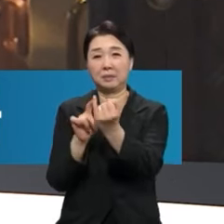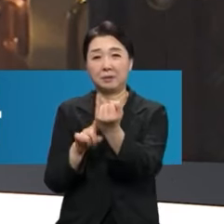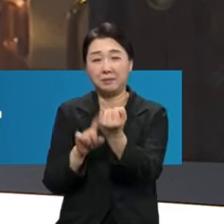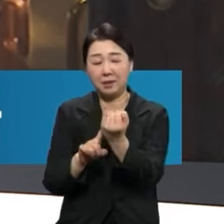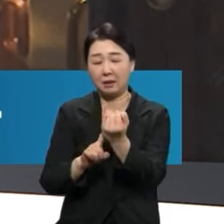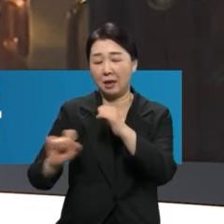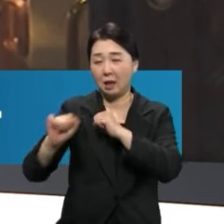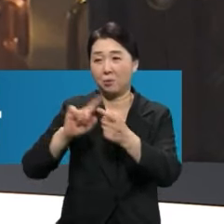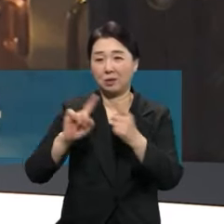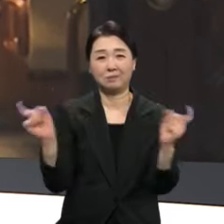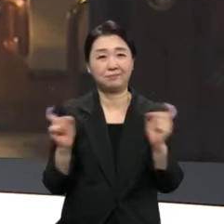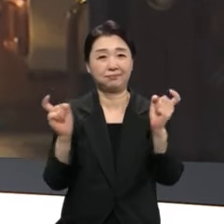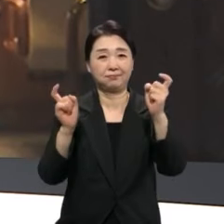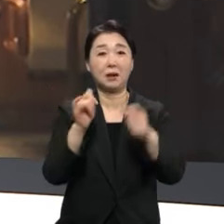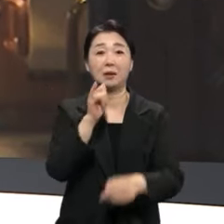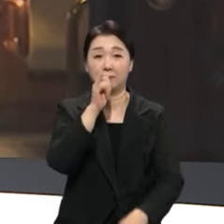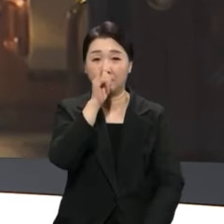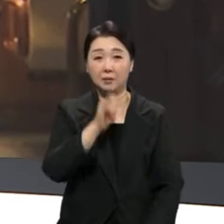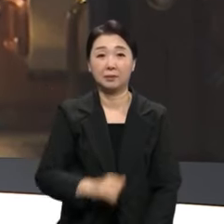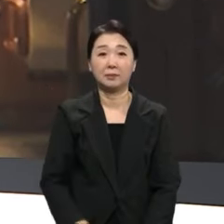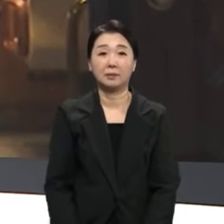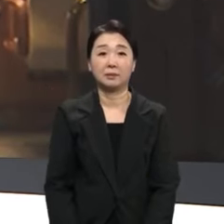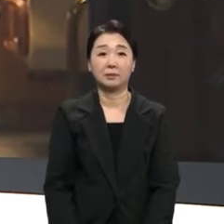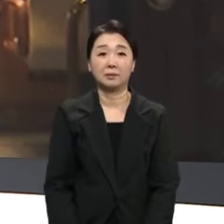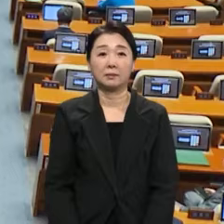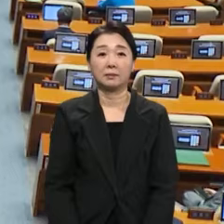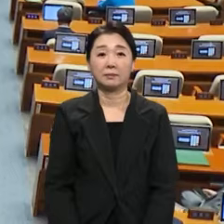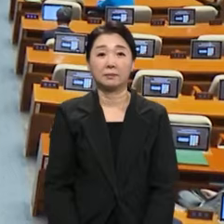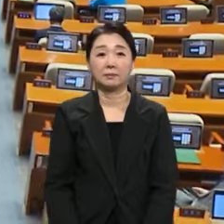서로 비방을 이어갔습니다. 조민준 기자입니다.